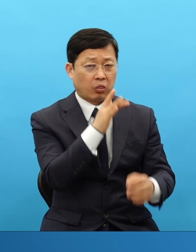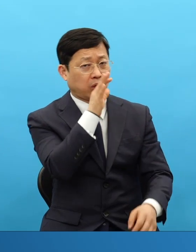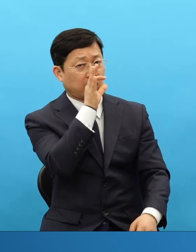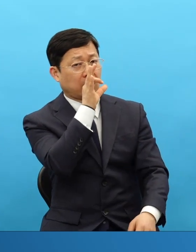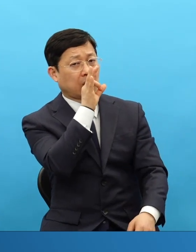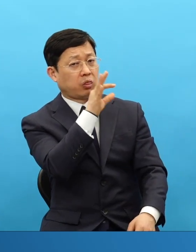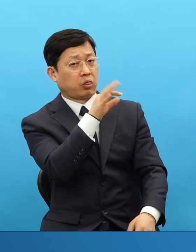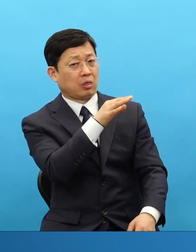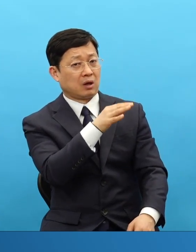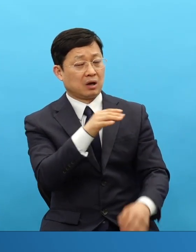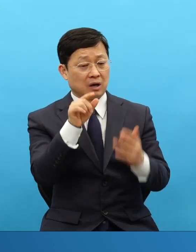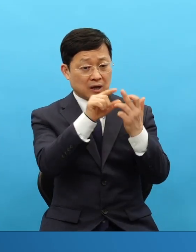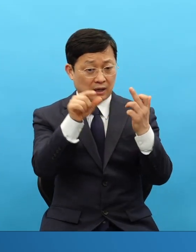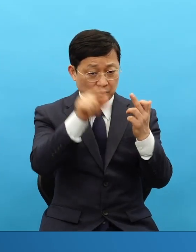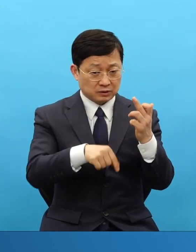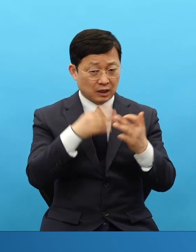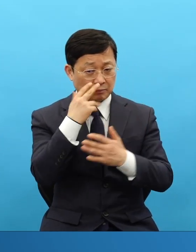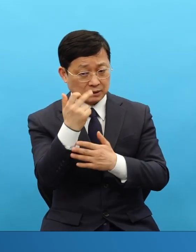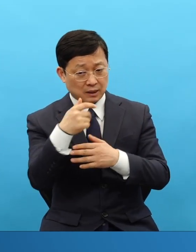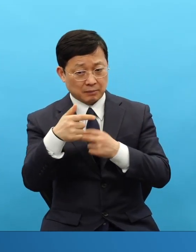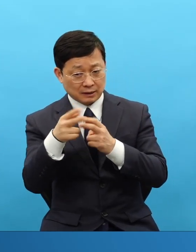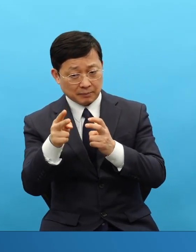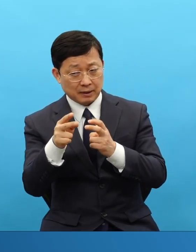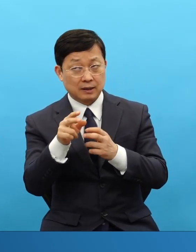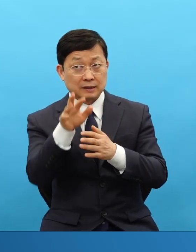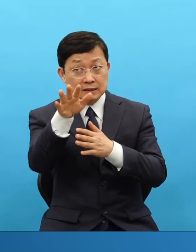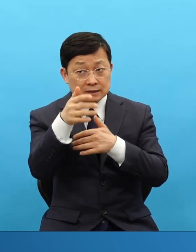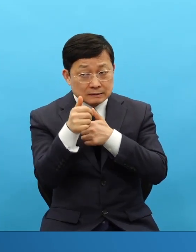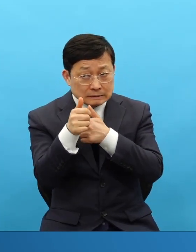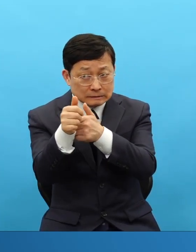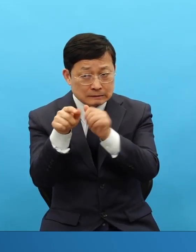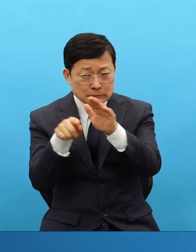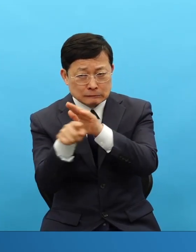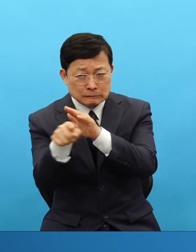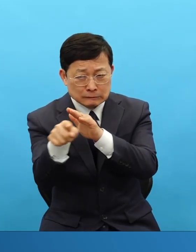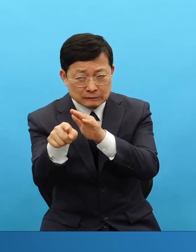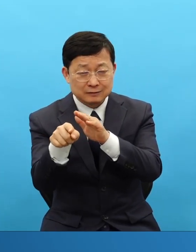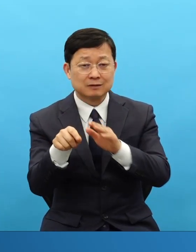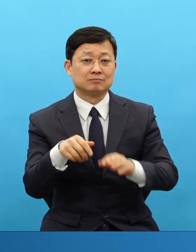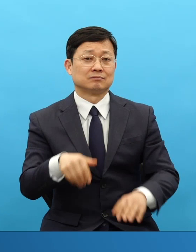완전히 갈보리산, 감남산, 마가다랍 그래서 일로 파고도 가는 거예요